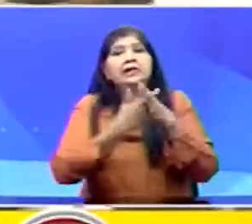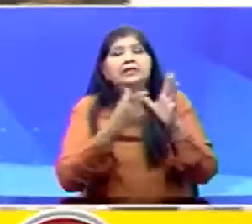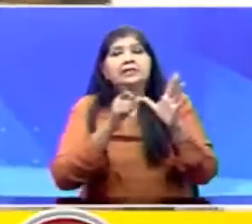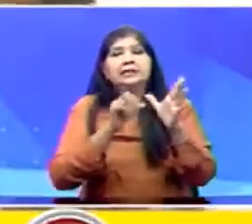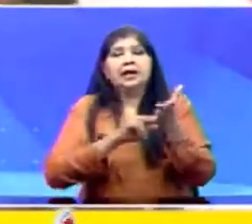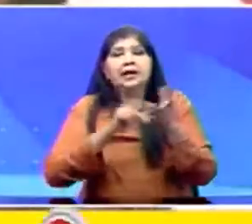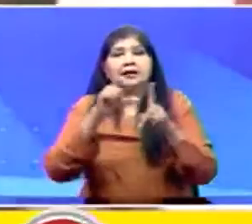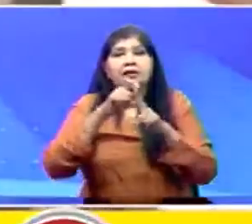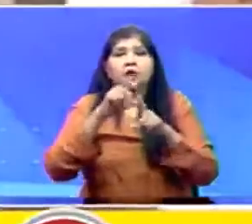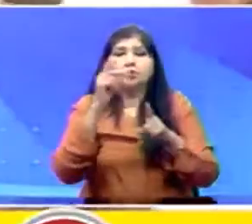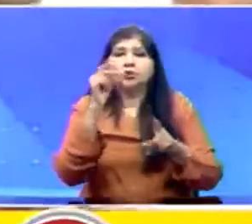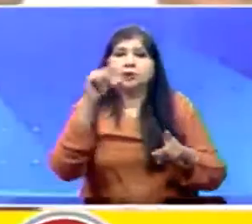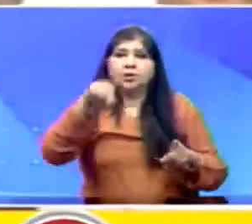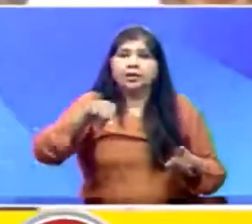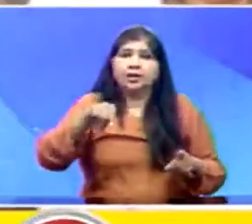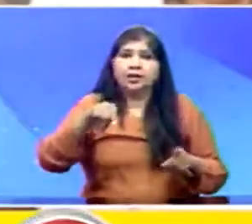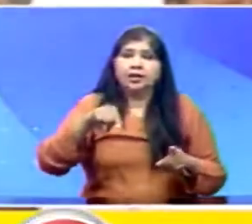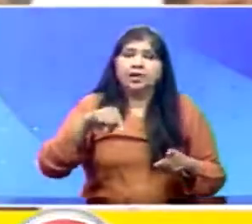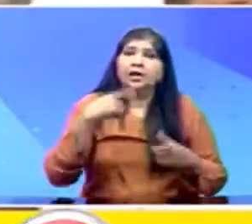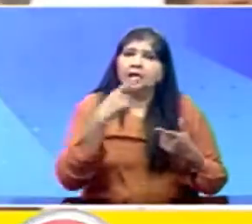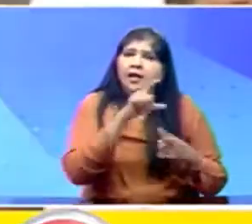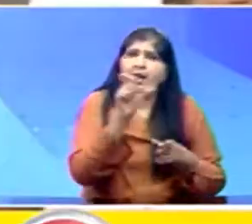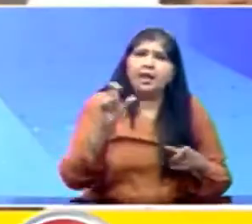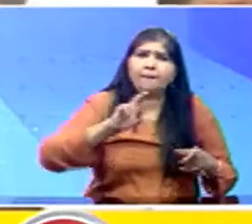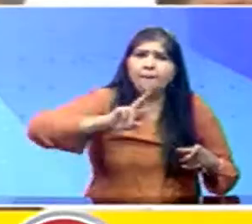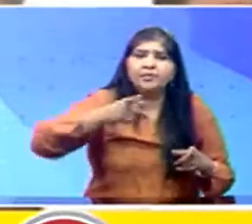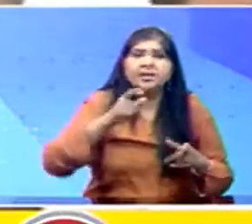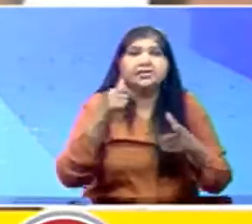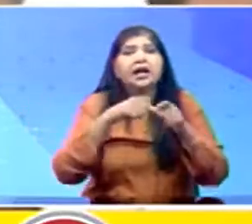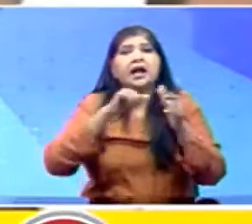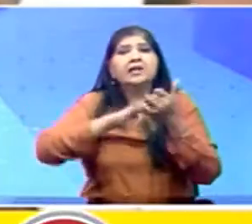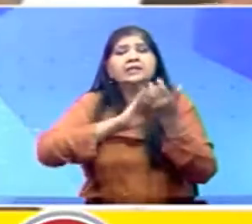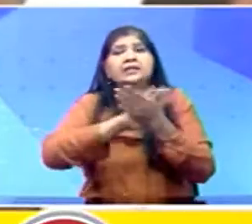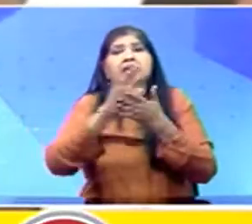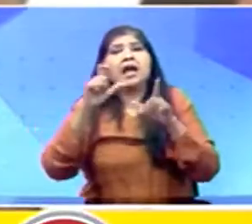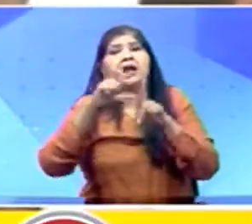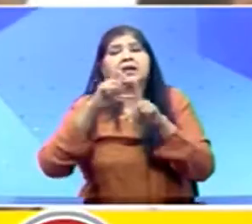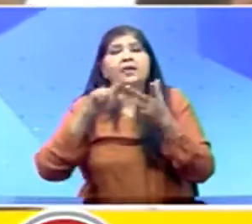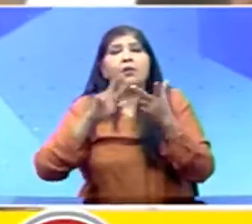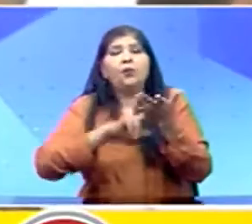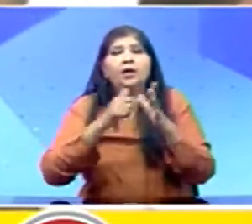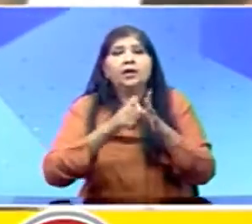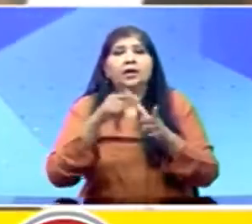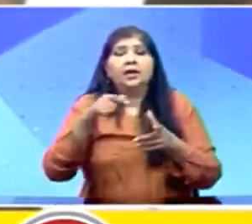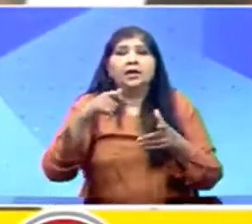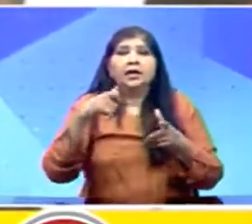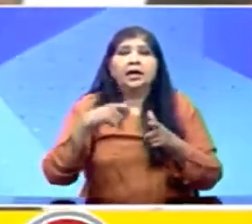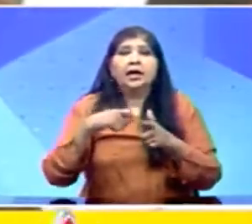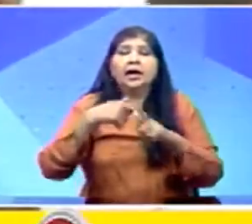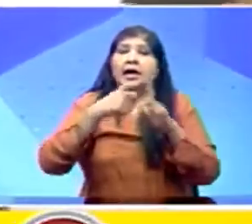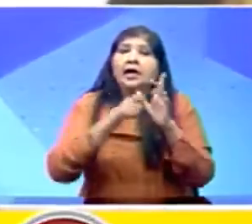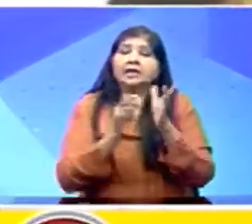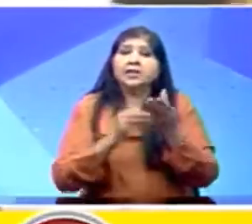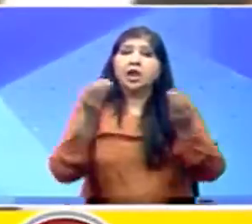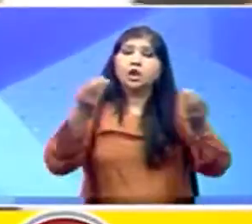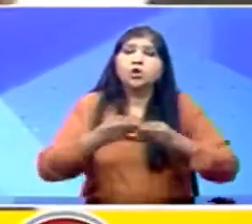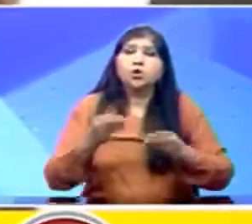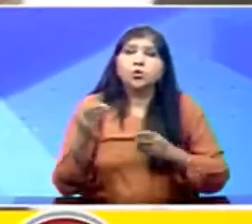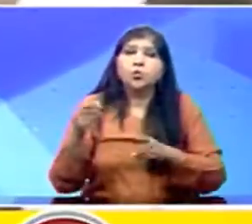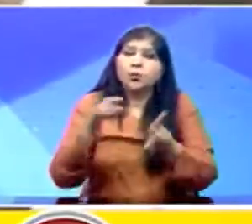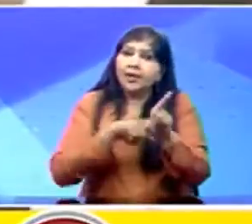आशारी बीज भी कहते हैं इस दिन से ही कच्छ का नवर्ष भी शुरू होता है